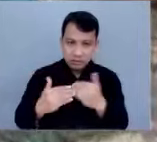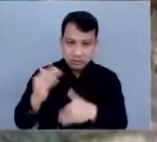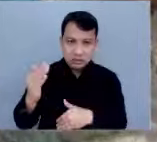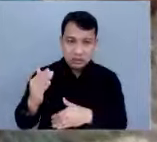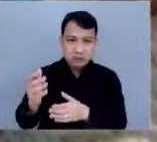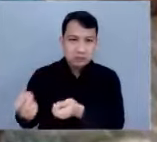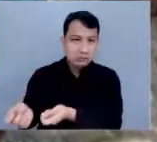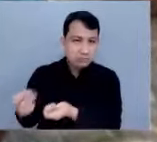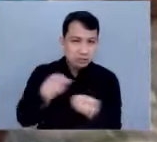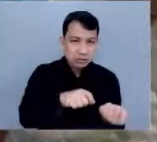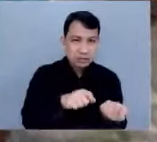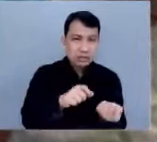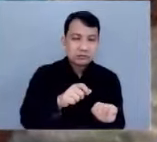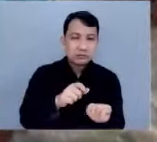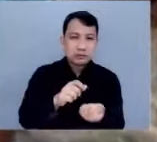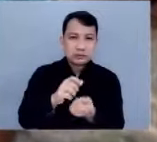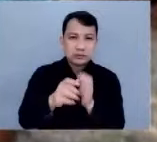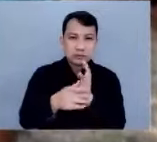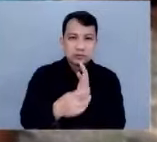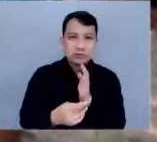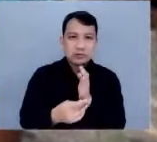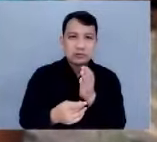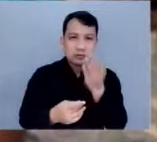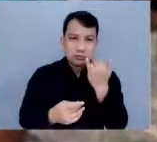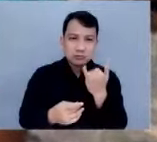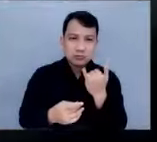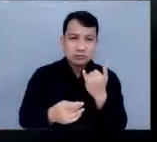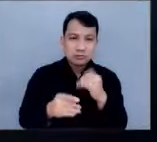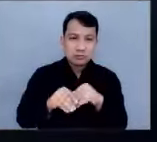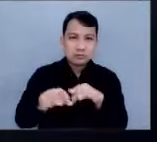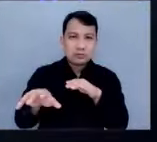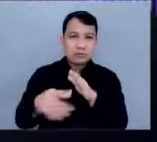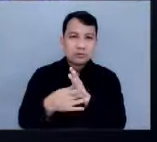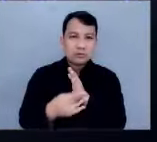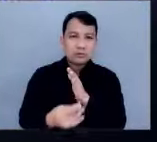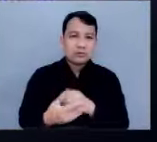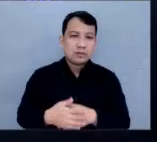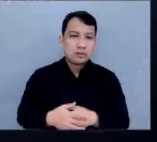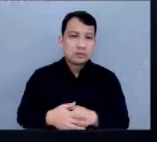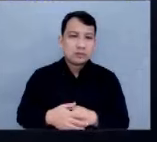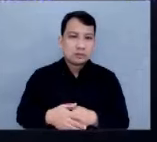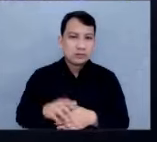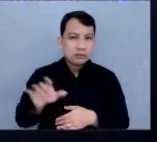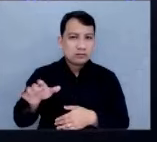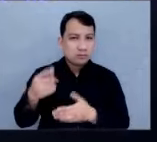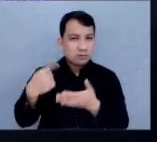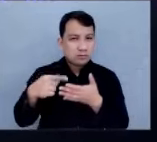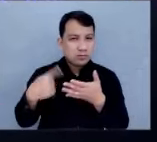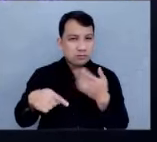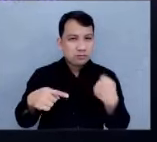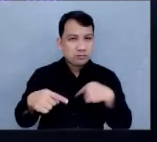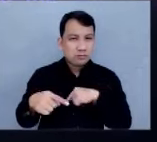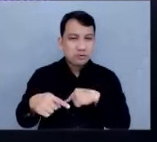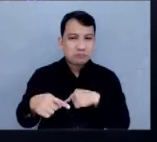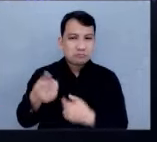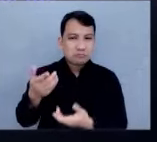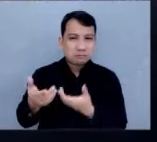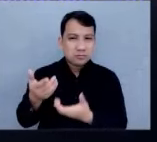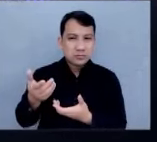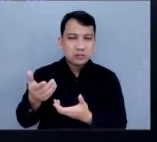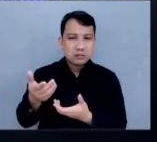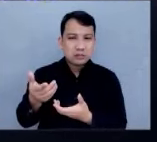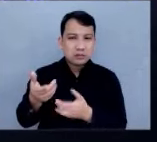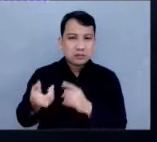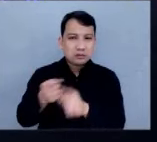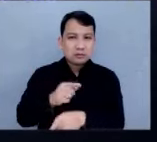nagtapon ng langis sa dagat na nagdulot ng oil spill. Ang findings po namin dyan, maaari po na